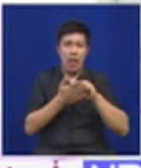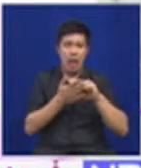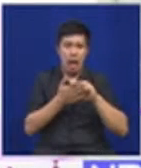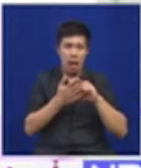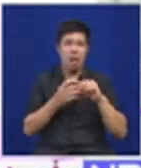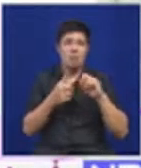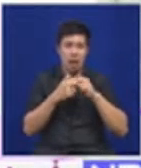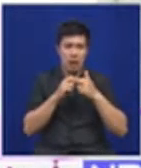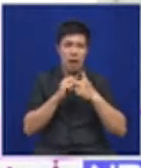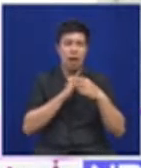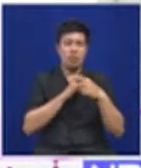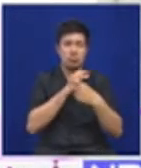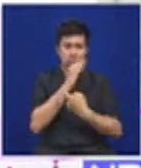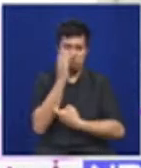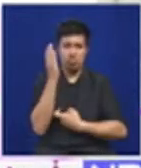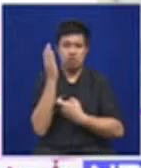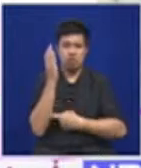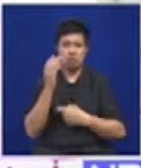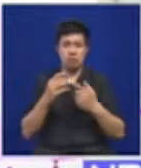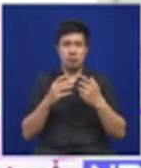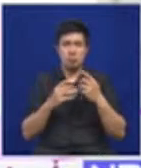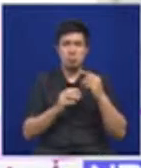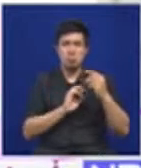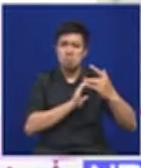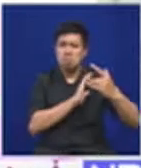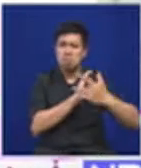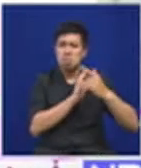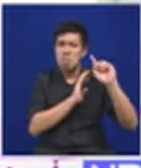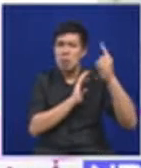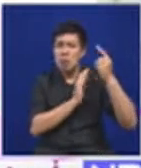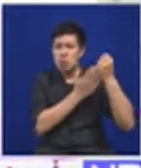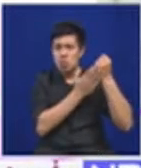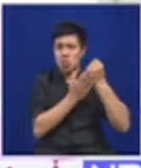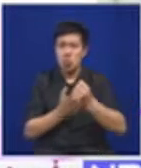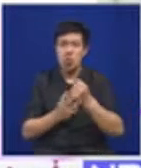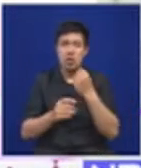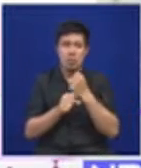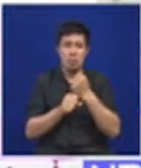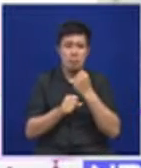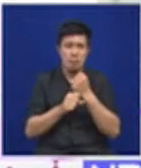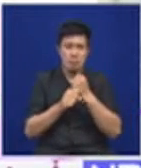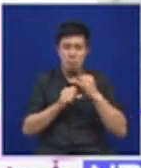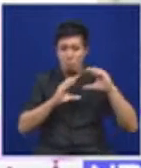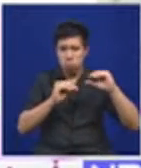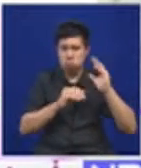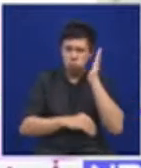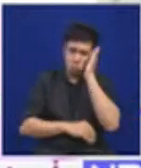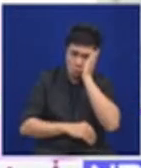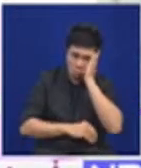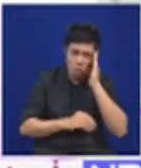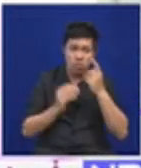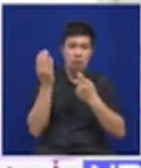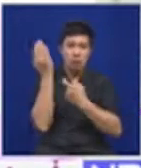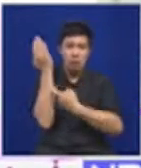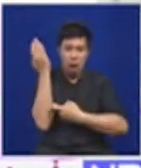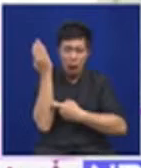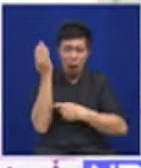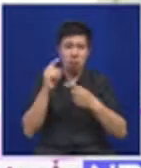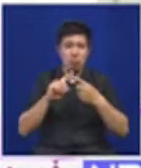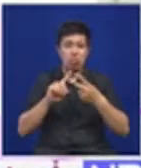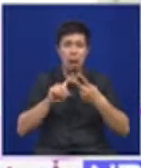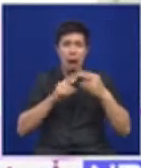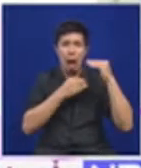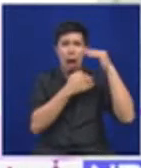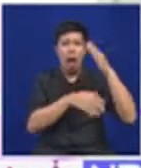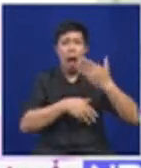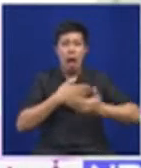บทเมืองการเราจะสามารถใช้นวัตกรรมใหม่ๆเพื่อมาผลิตหมอนที่นอนยางพาราแล้วก็ส่งขายที่ตล